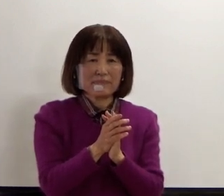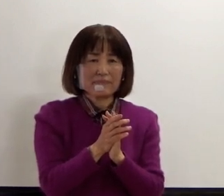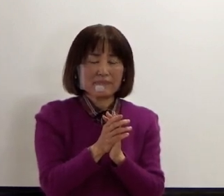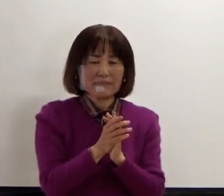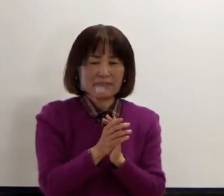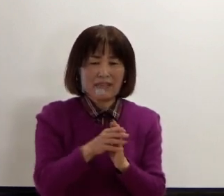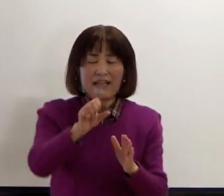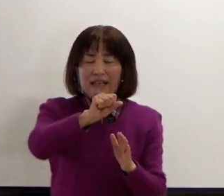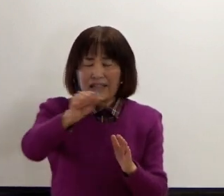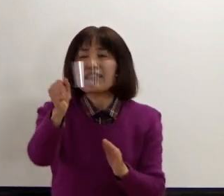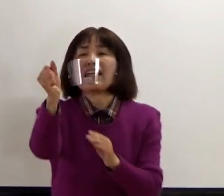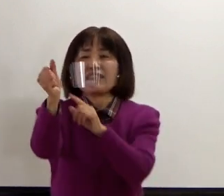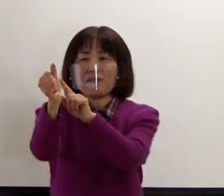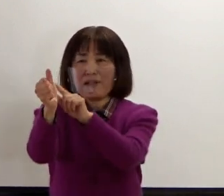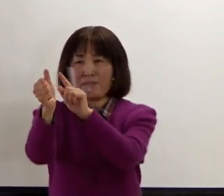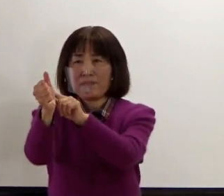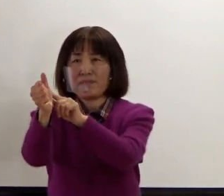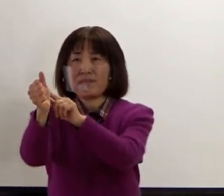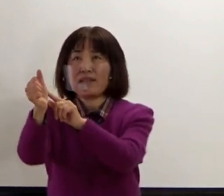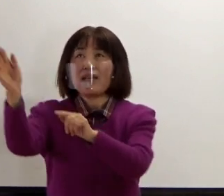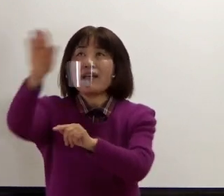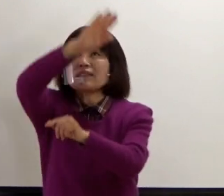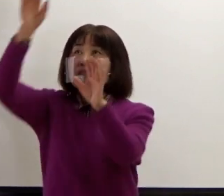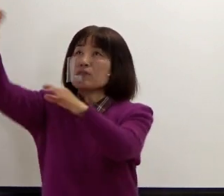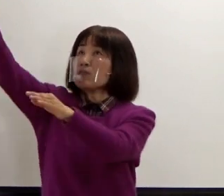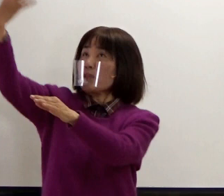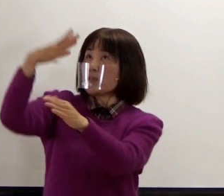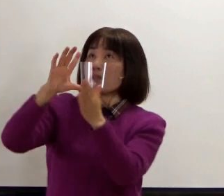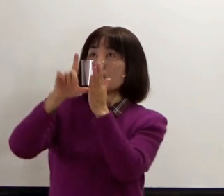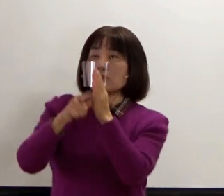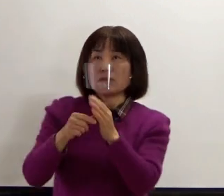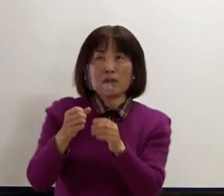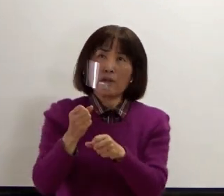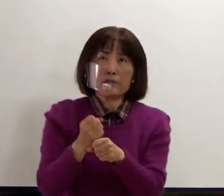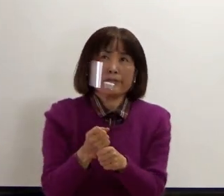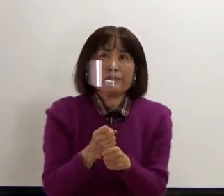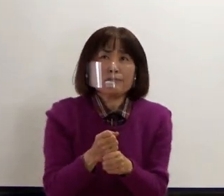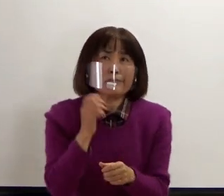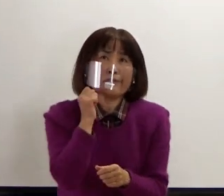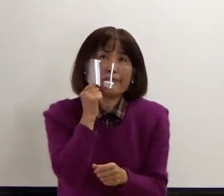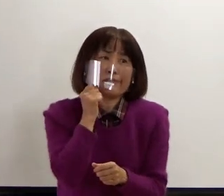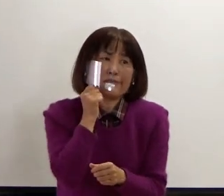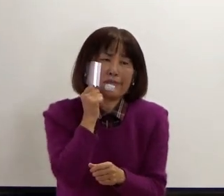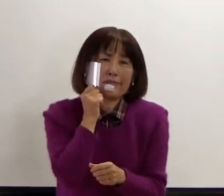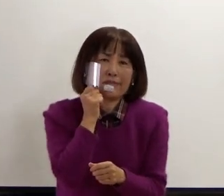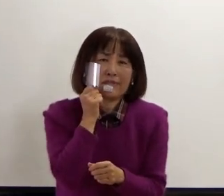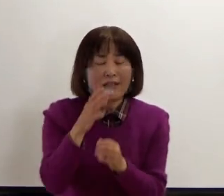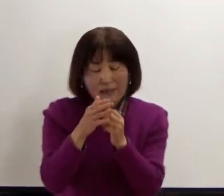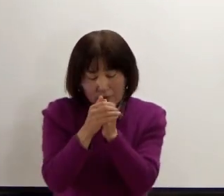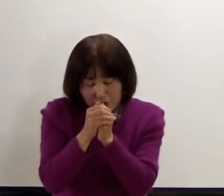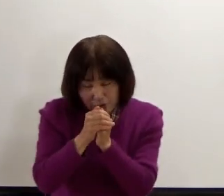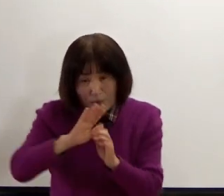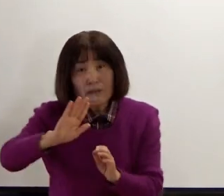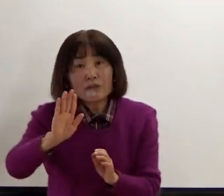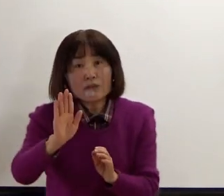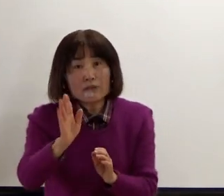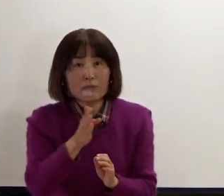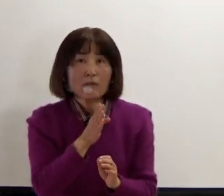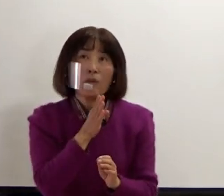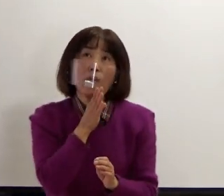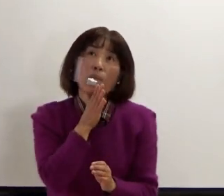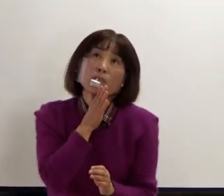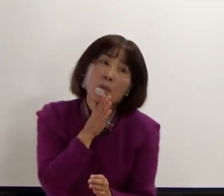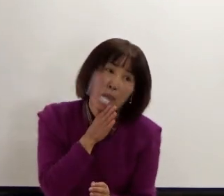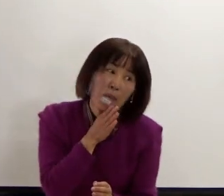ザカリアは天使のお告げがあった時にそれを信じることはできなかった。祈っていたけれども信じていなか